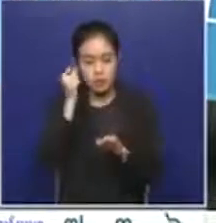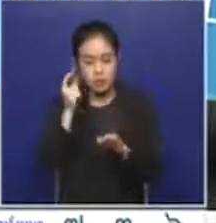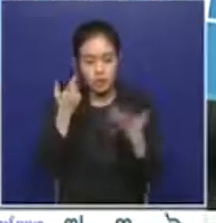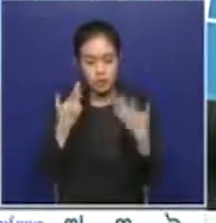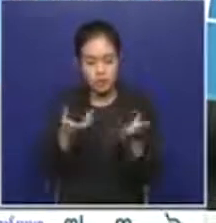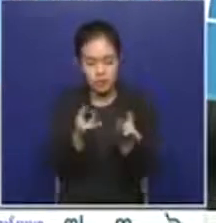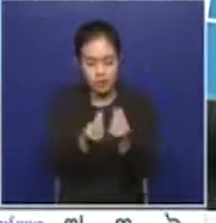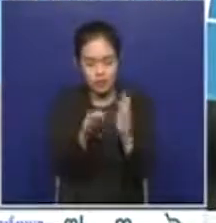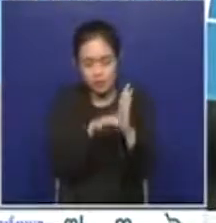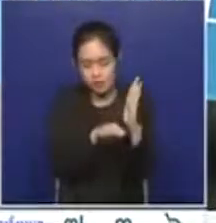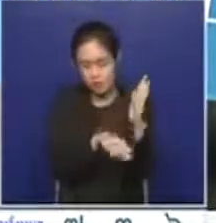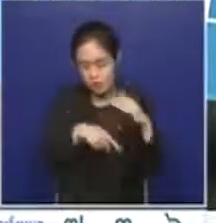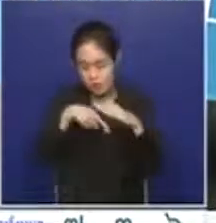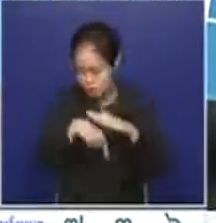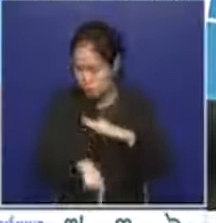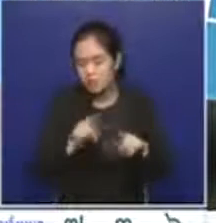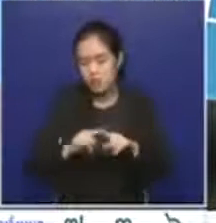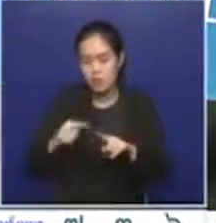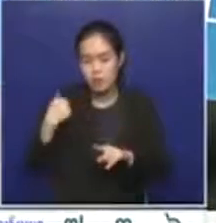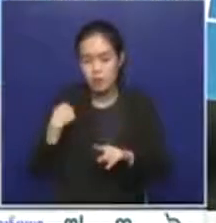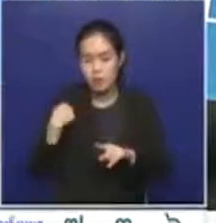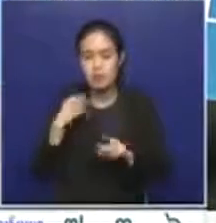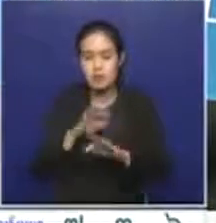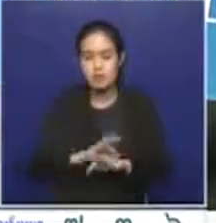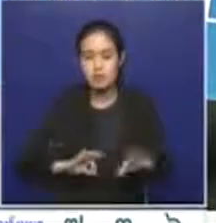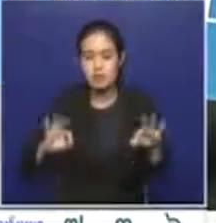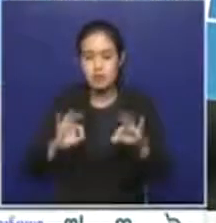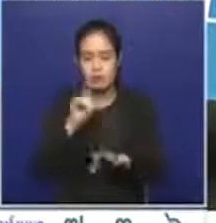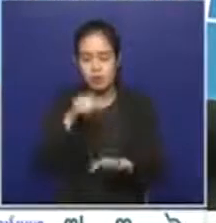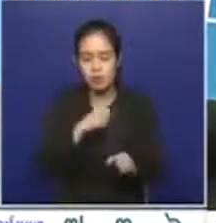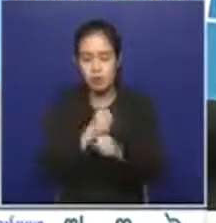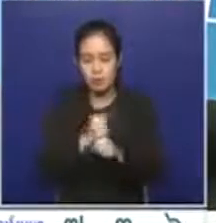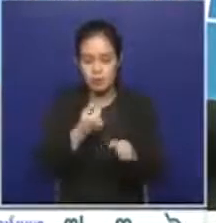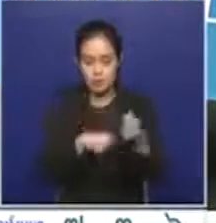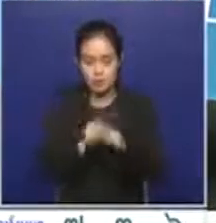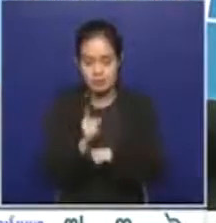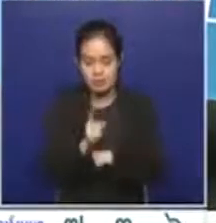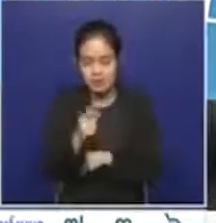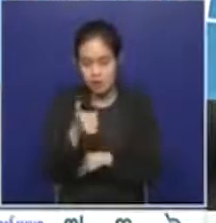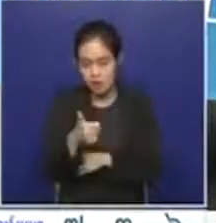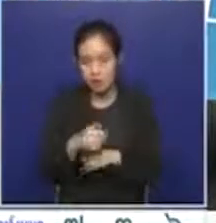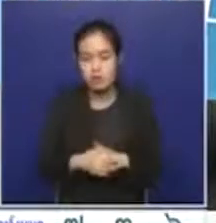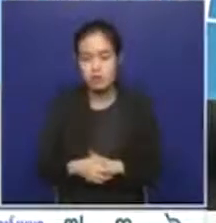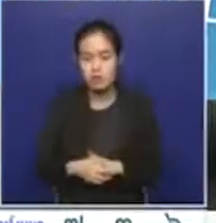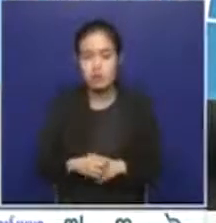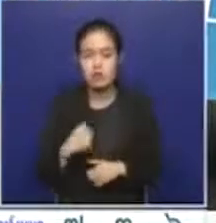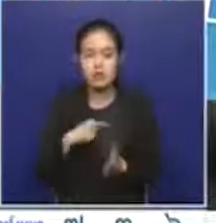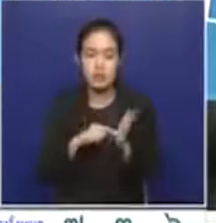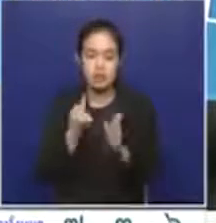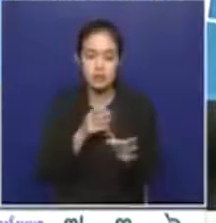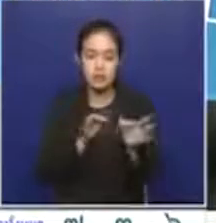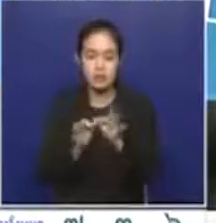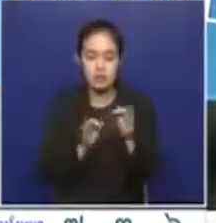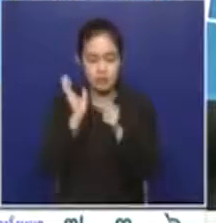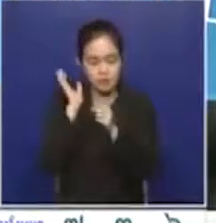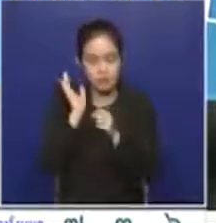องมีข้อมูลลึกซึ้งในรายละเอียดมากพอที่ให้หน่วยงานที่เกี่ยวข้องนำไปปฏิบัติให้เกิดประโยชน์ได้ดังนั้นครับผ